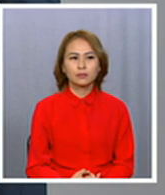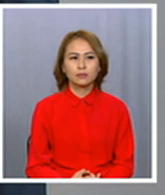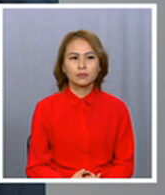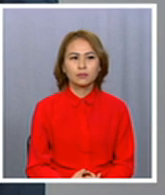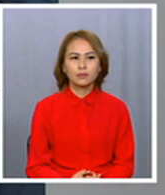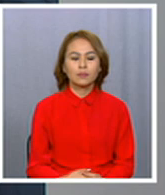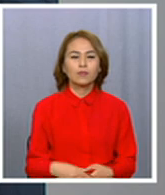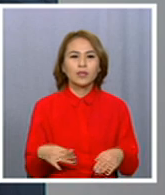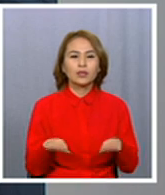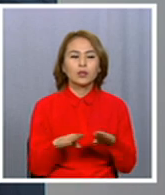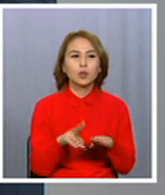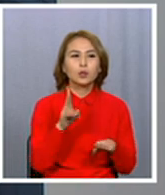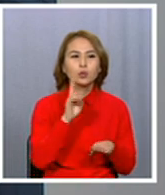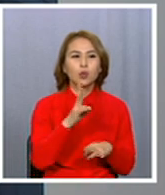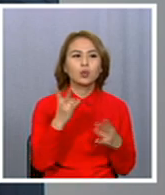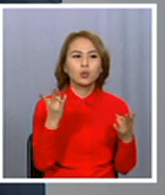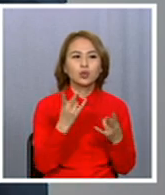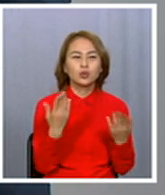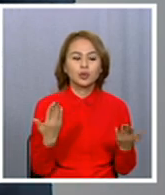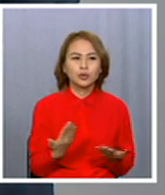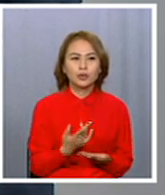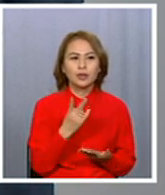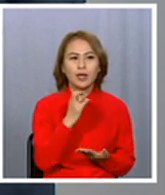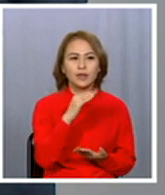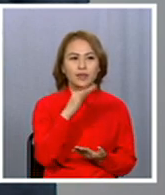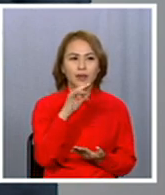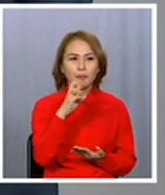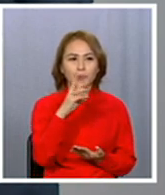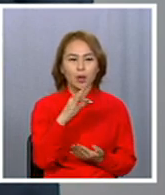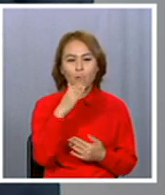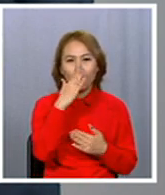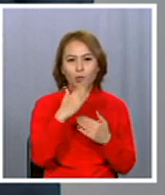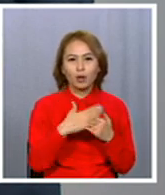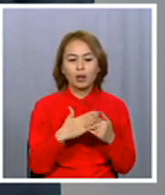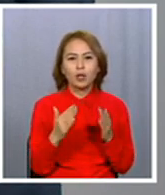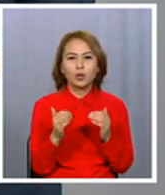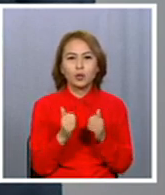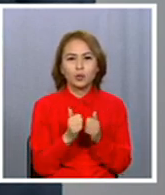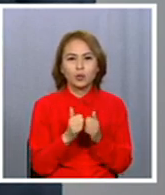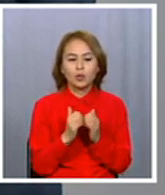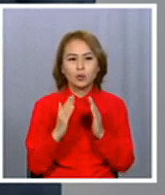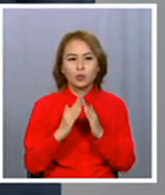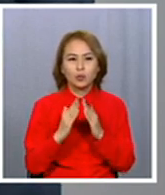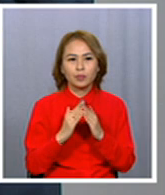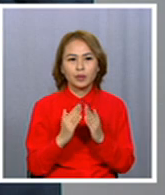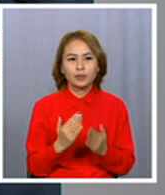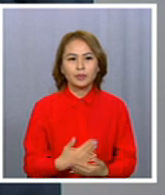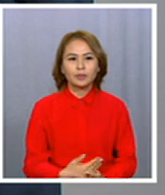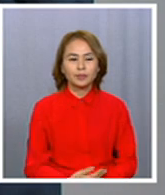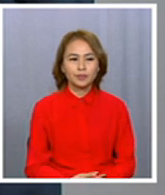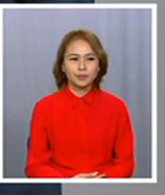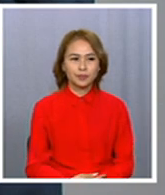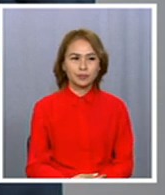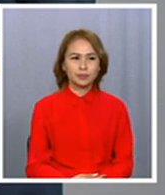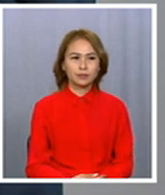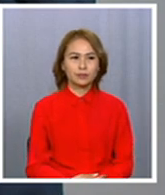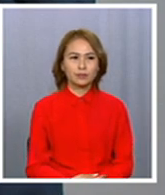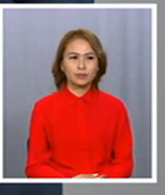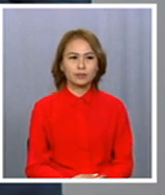Итак, кто должен жить на ферме около дома? Давайте ответим на этот